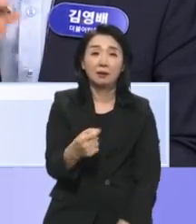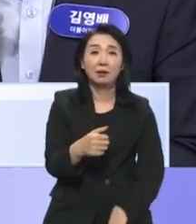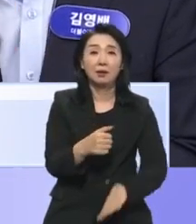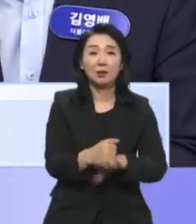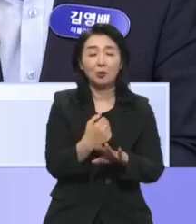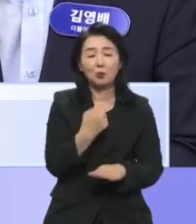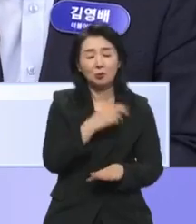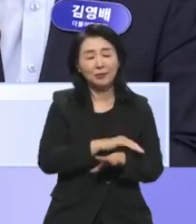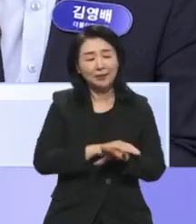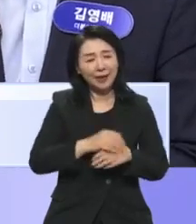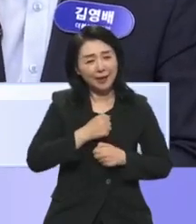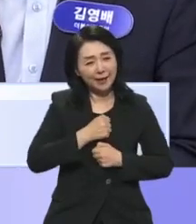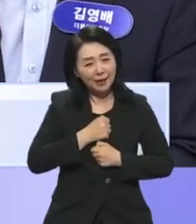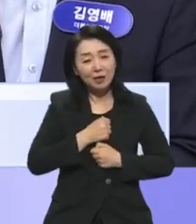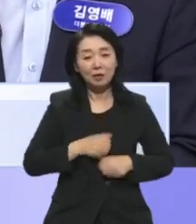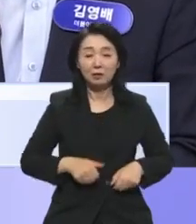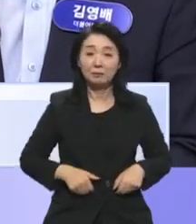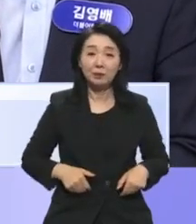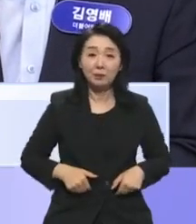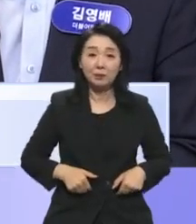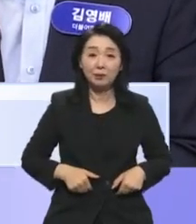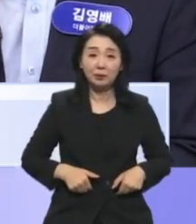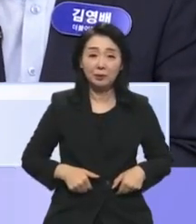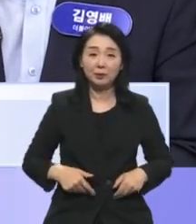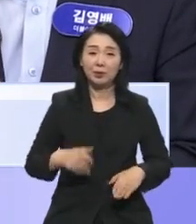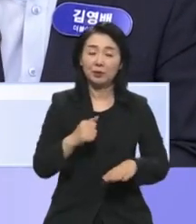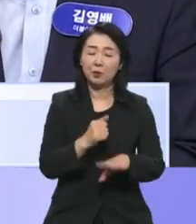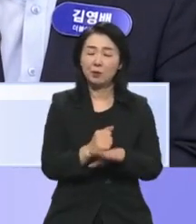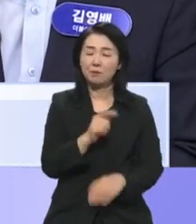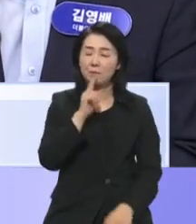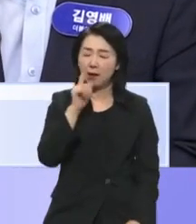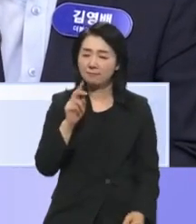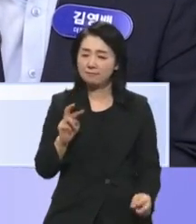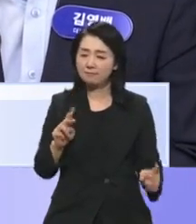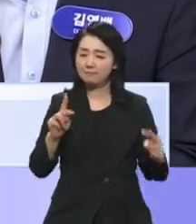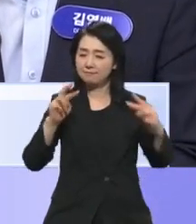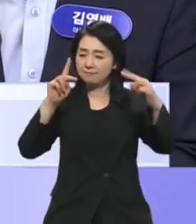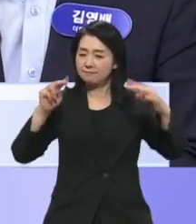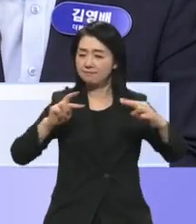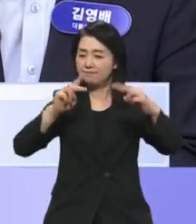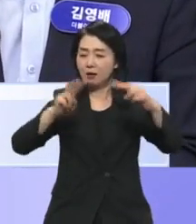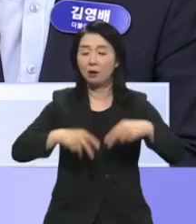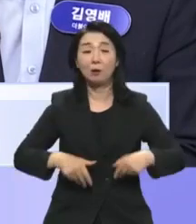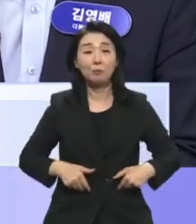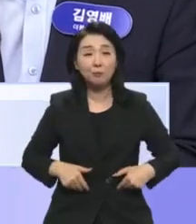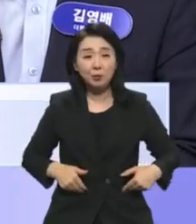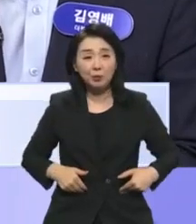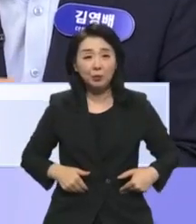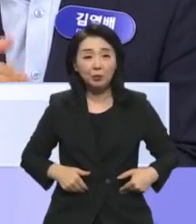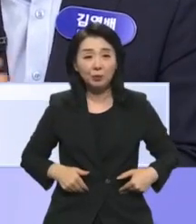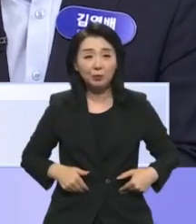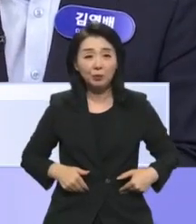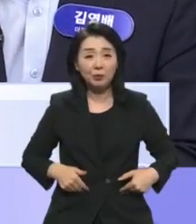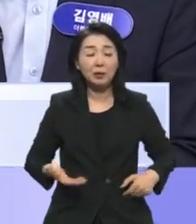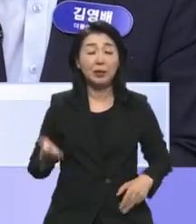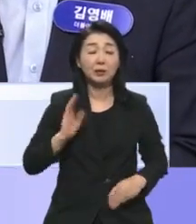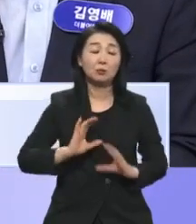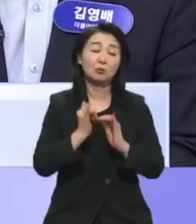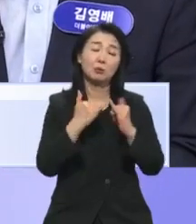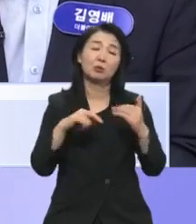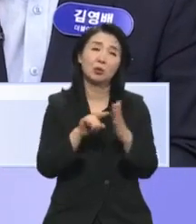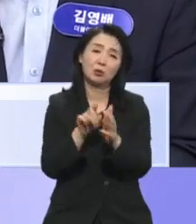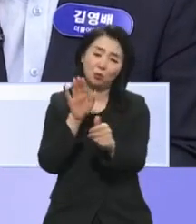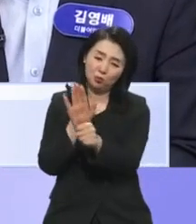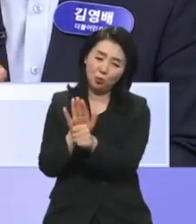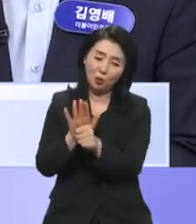건강하게 잘 보존하고 그리고 말로 제대로 서로가 싸울 건 싸우고 그러나 또 국민을 위해서 도울